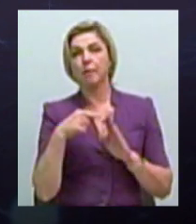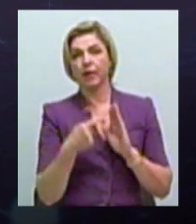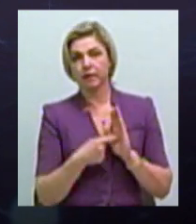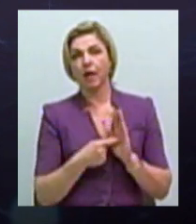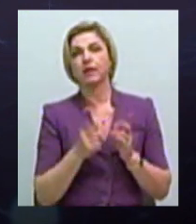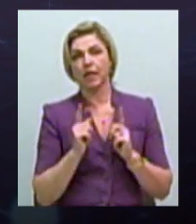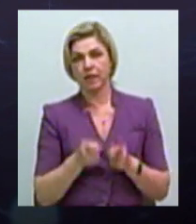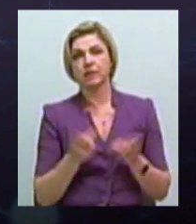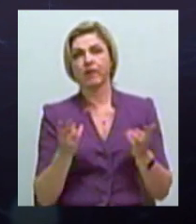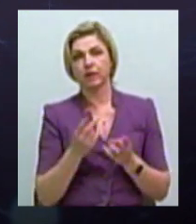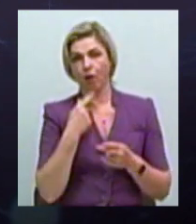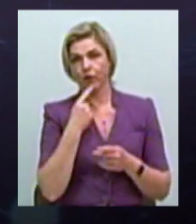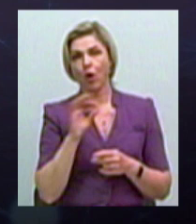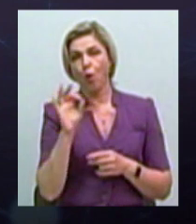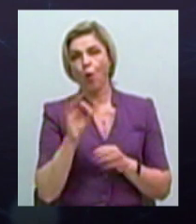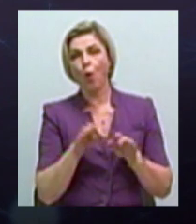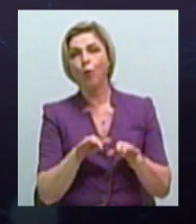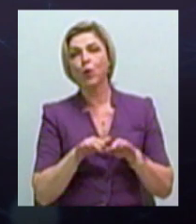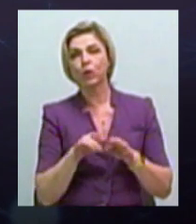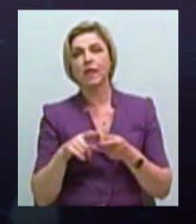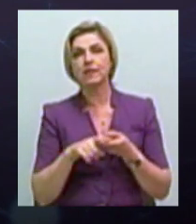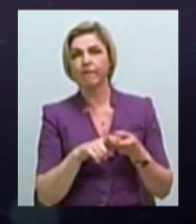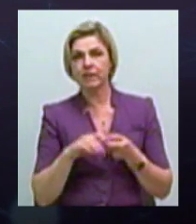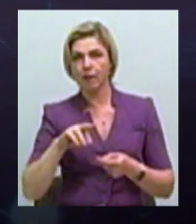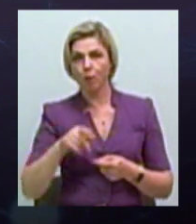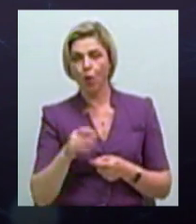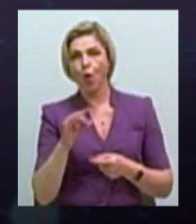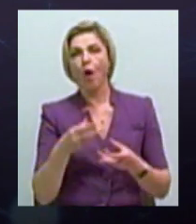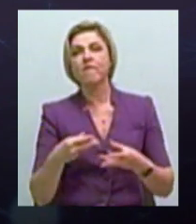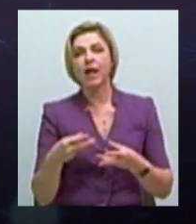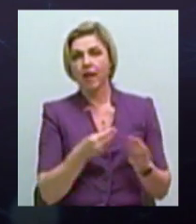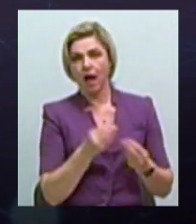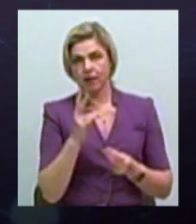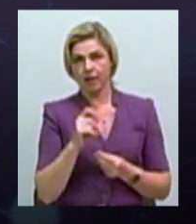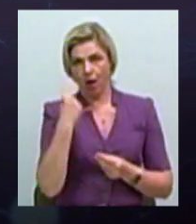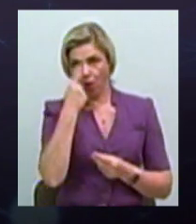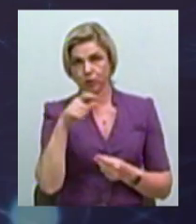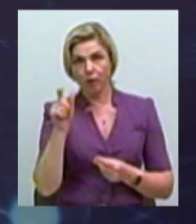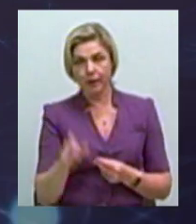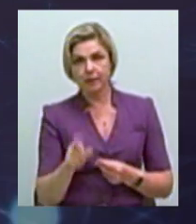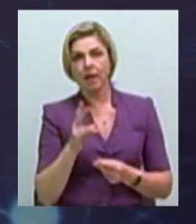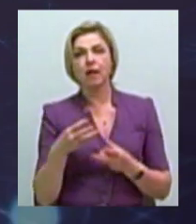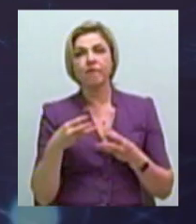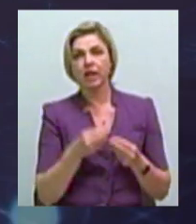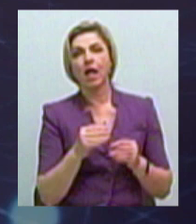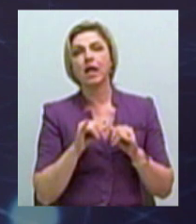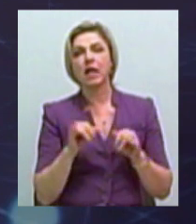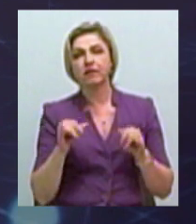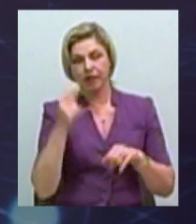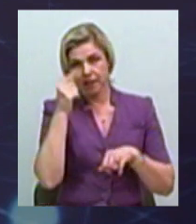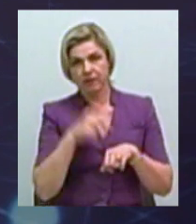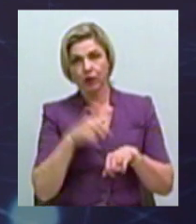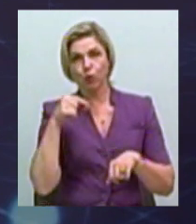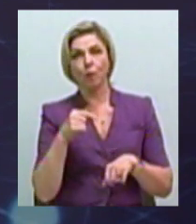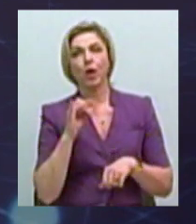про комп'ютерну залежність, про вплив її на особистість, про її вплив на розвиток свідомості особистості